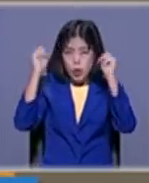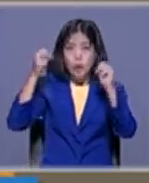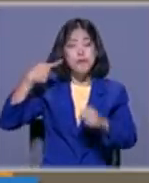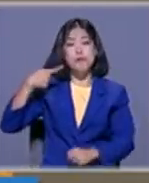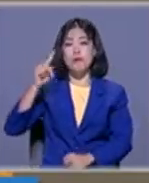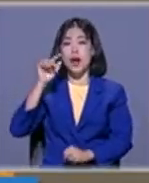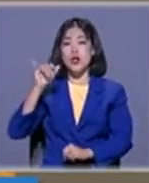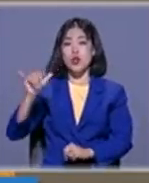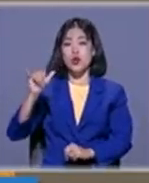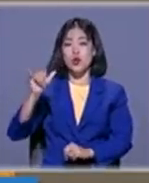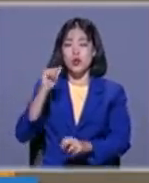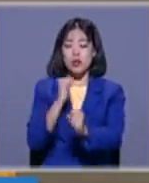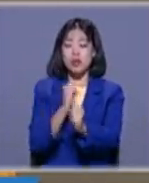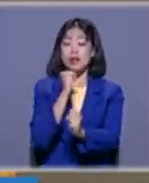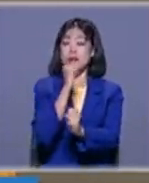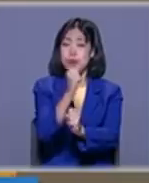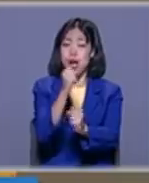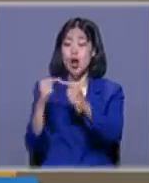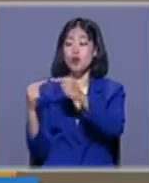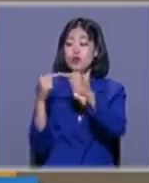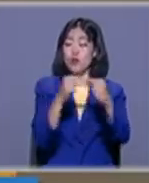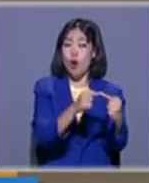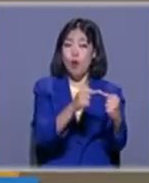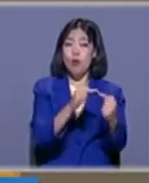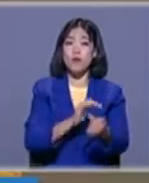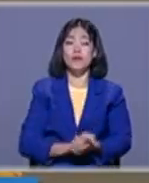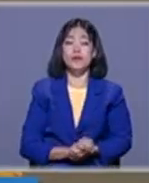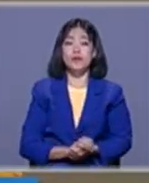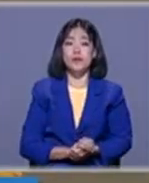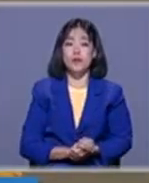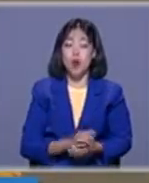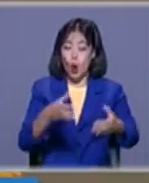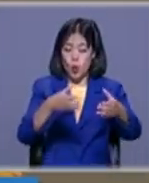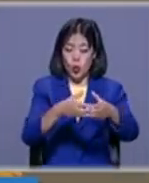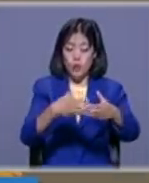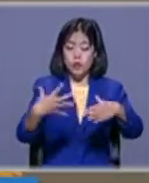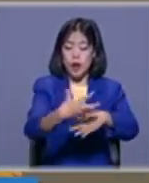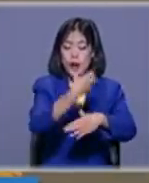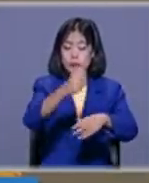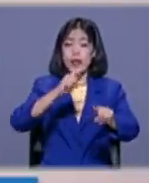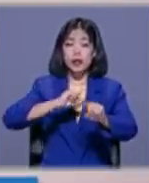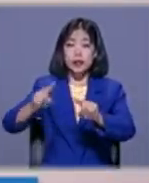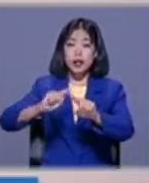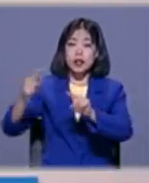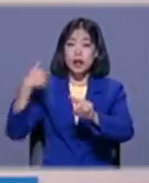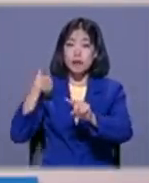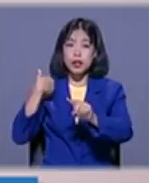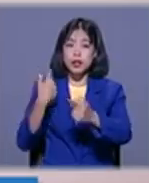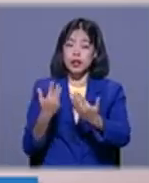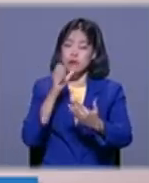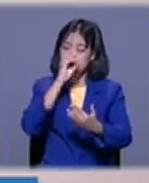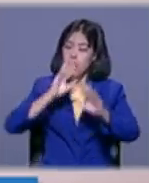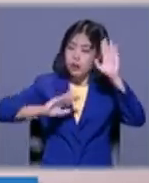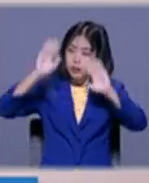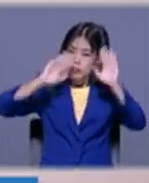ถเป็นนายกรัฐมนตรีต่อไปได้แล้วก็ให้พรรคอื่นๆนั้นวุฒิสมาชิกนั้นสามารถร่วมเสนอกฎหมายงบประม